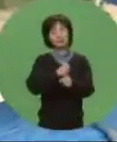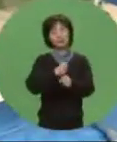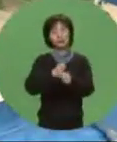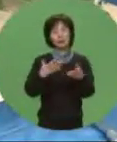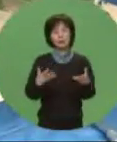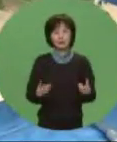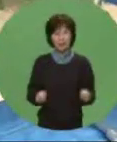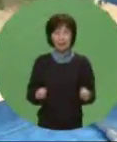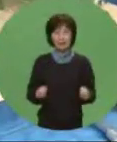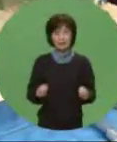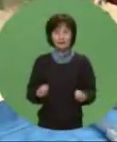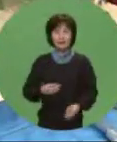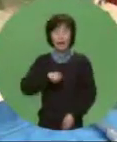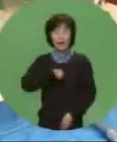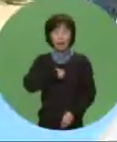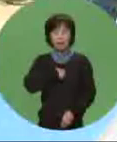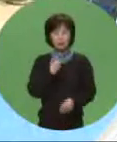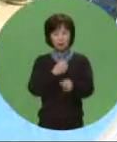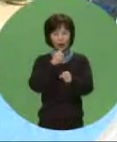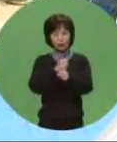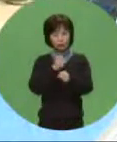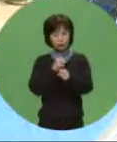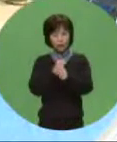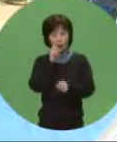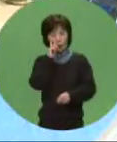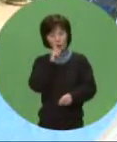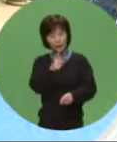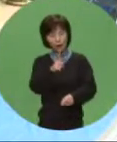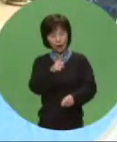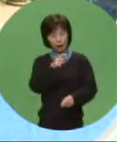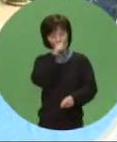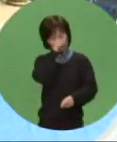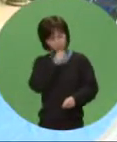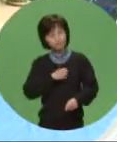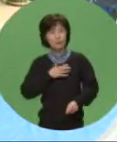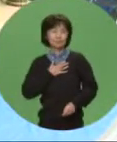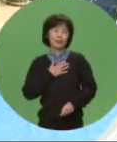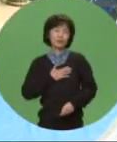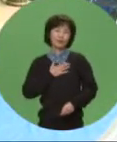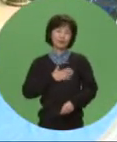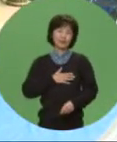自分の作った門松に大満足な様子でした。